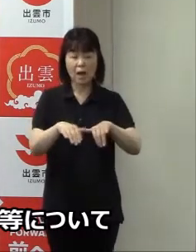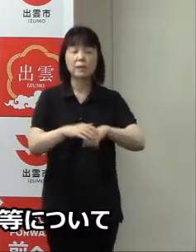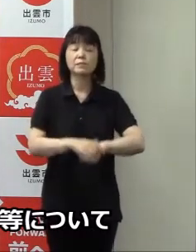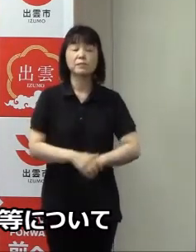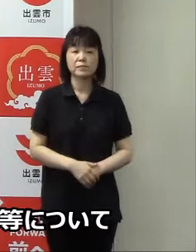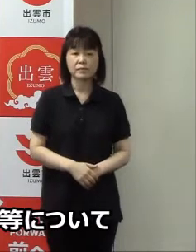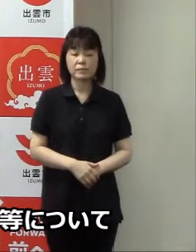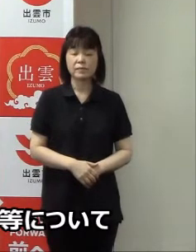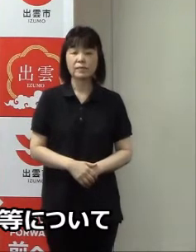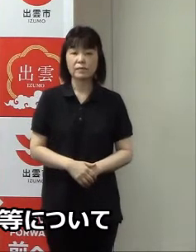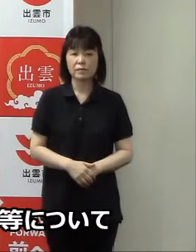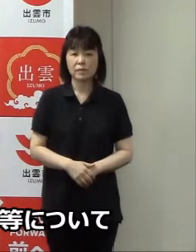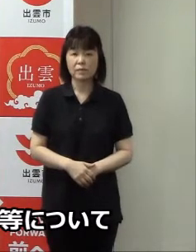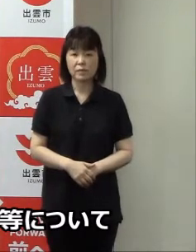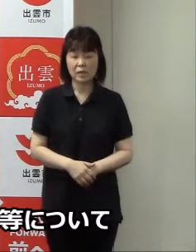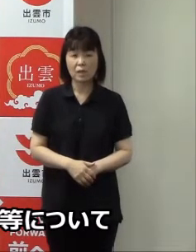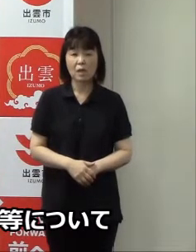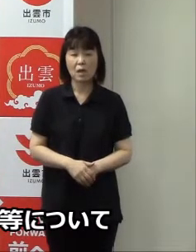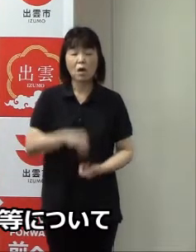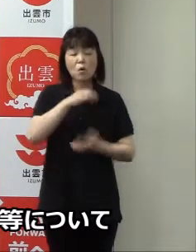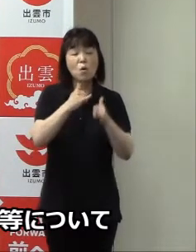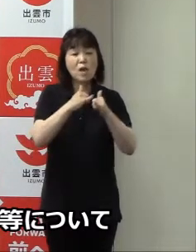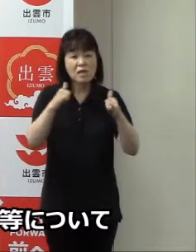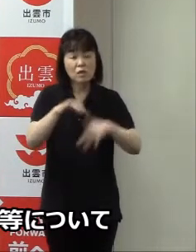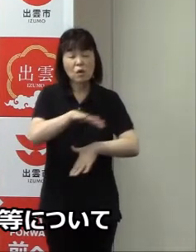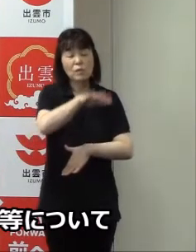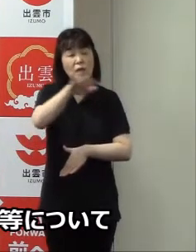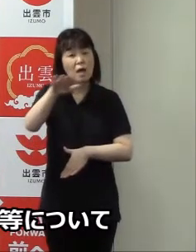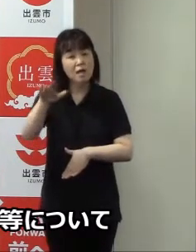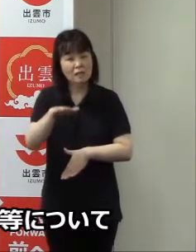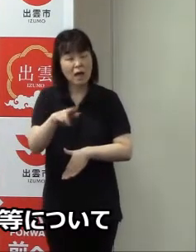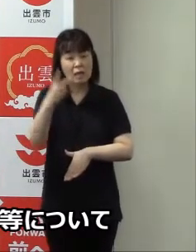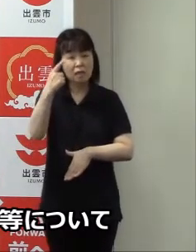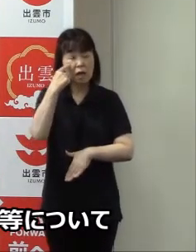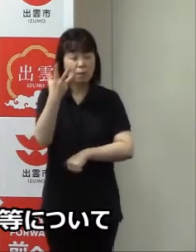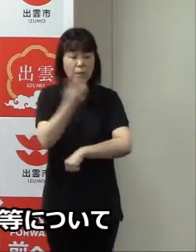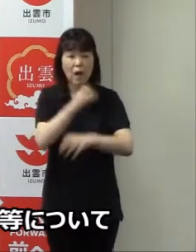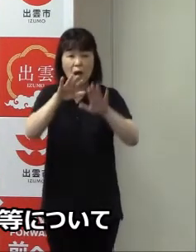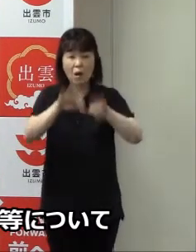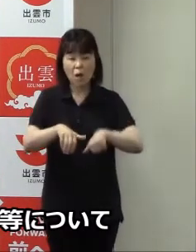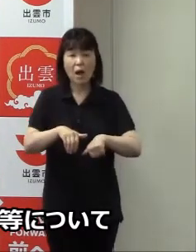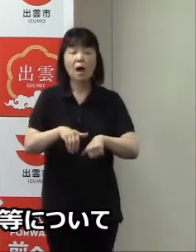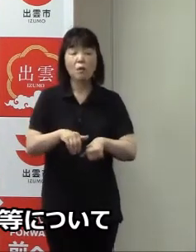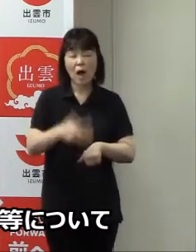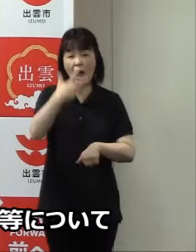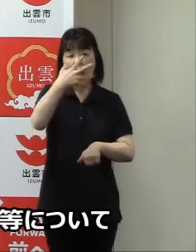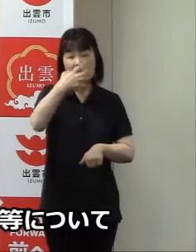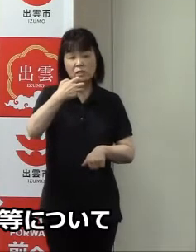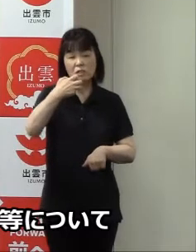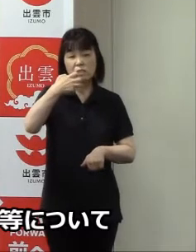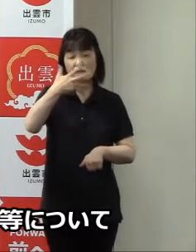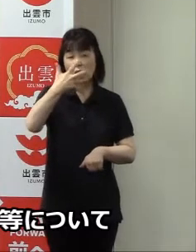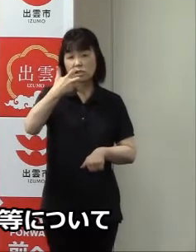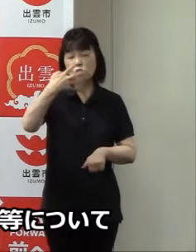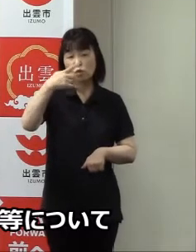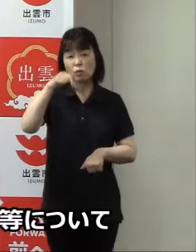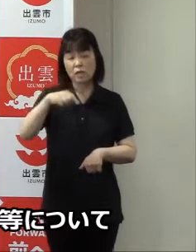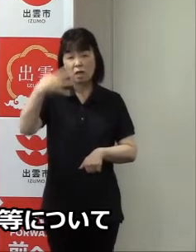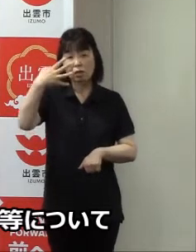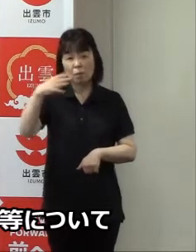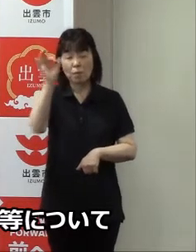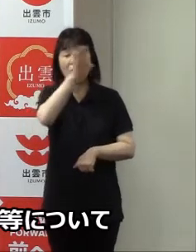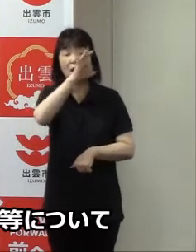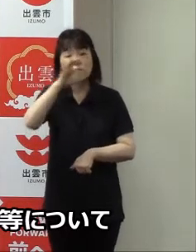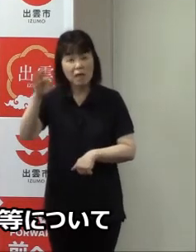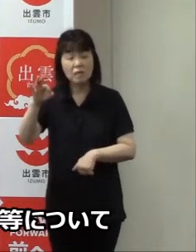ますが、2回目も 84.5% と、希望される高齢者の方には、かなり、接種が進んで